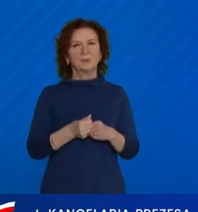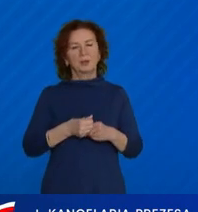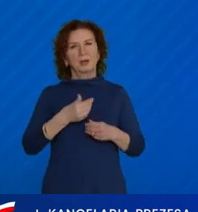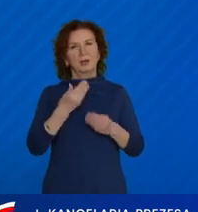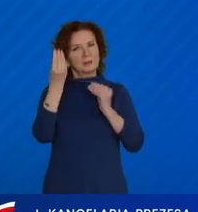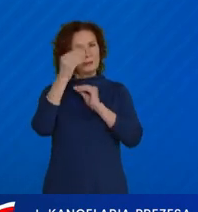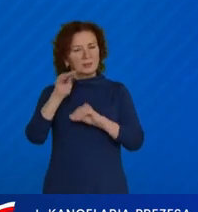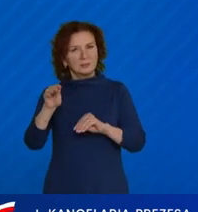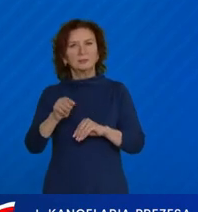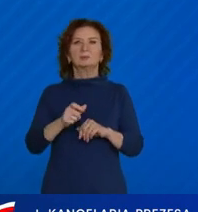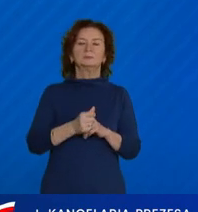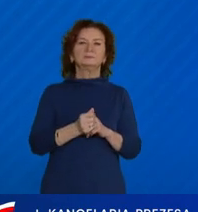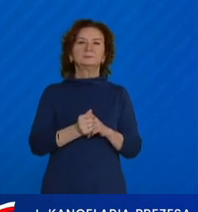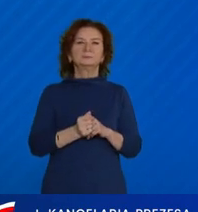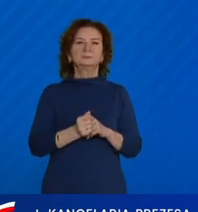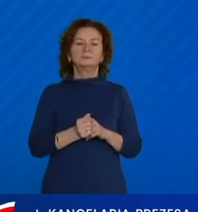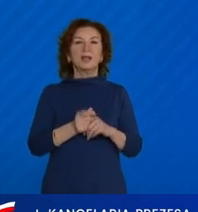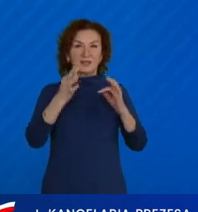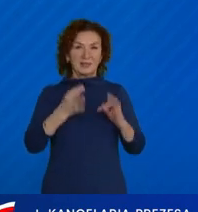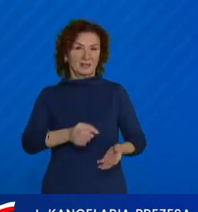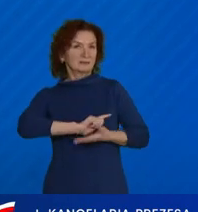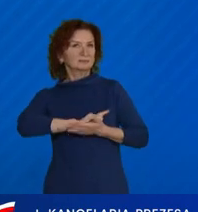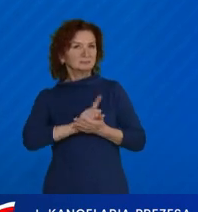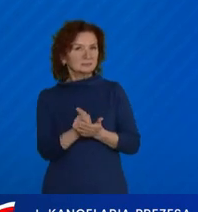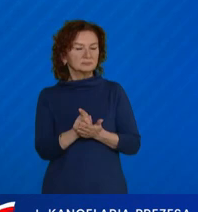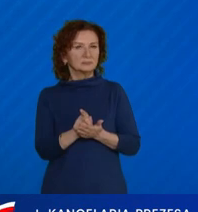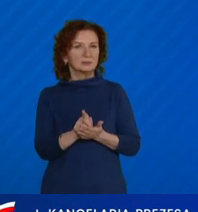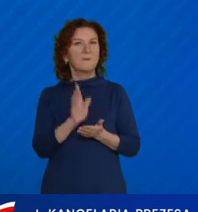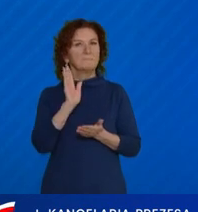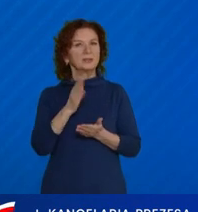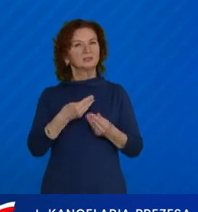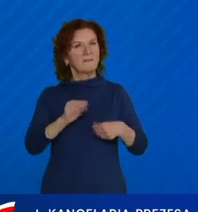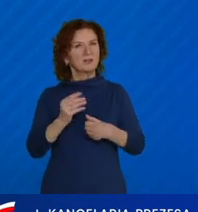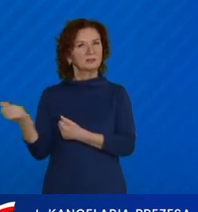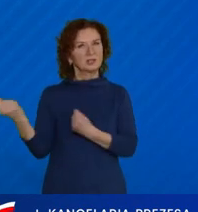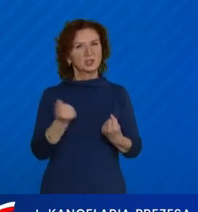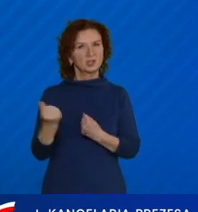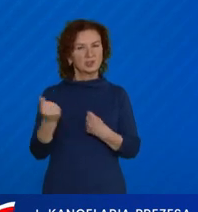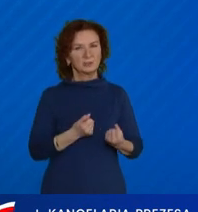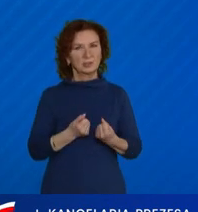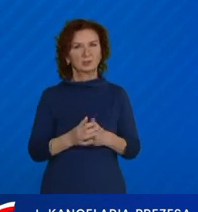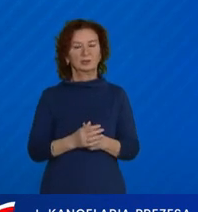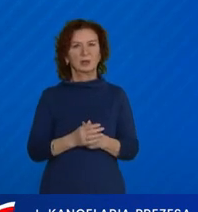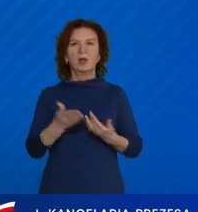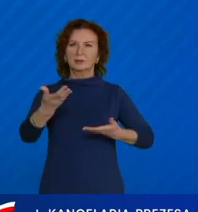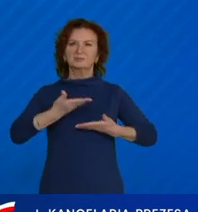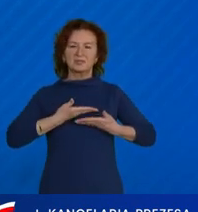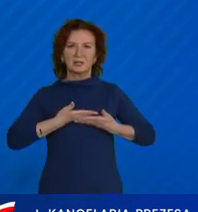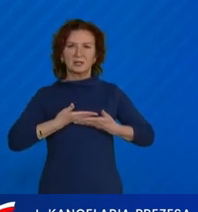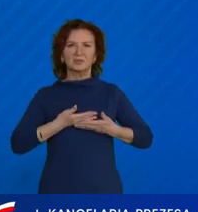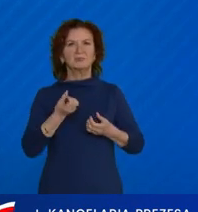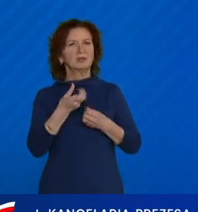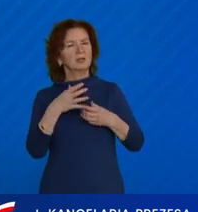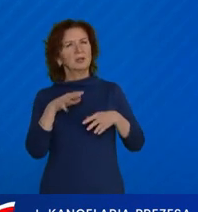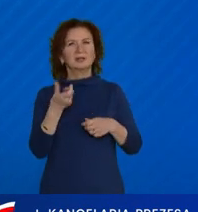zaczynamy przyspieszenie w związku z zapowiedzią zwiększonych dostaw szczepionek. Wpłynęło kilkaset propozycji z całego